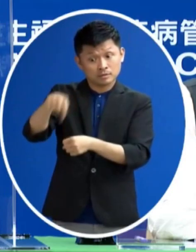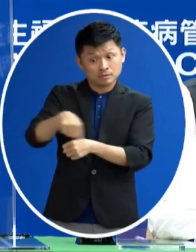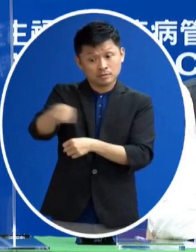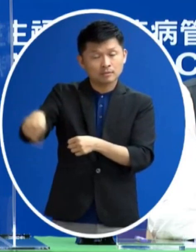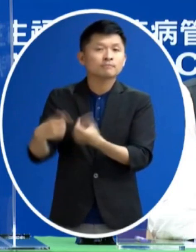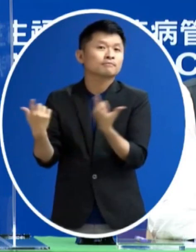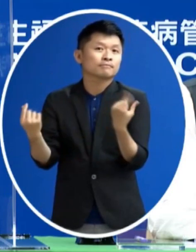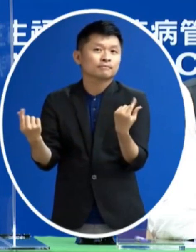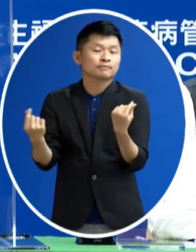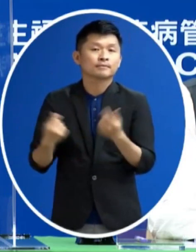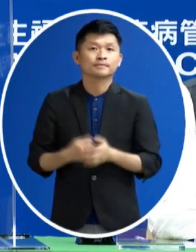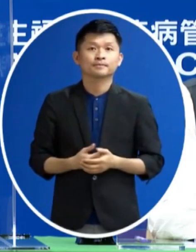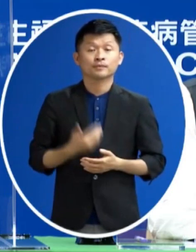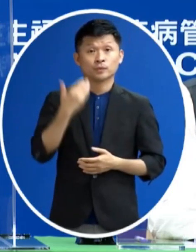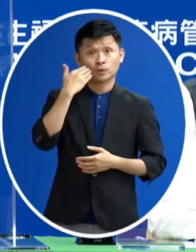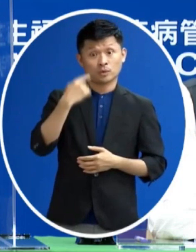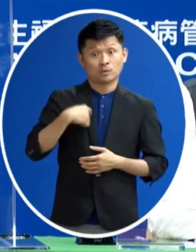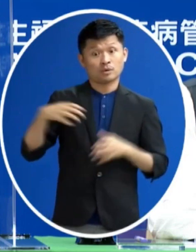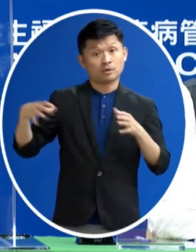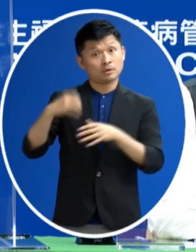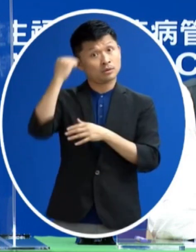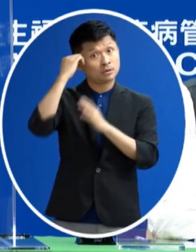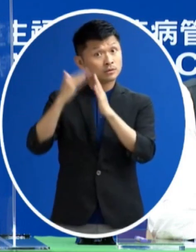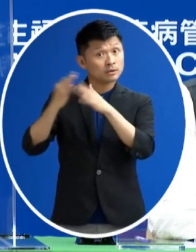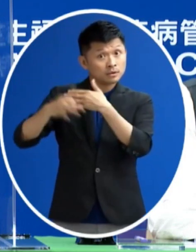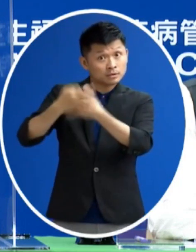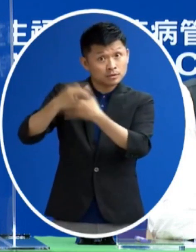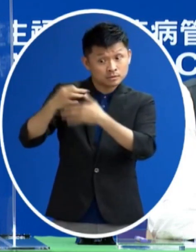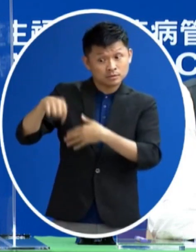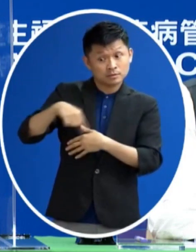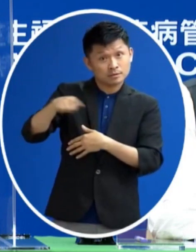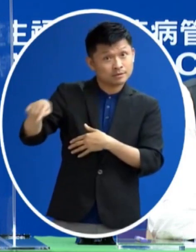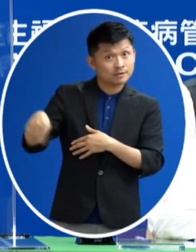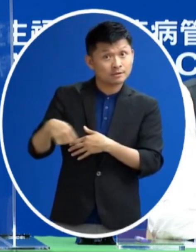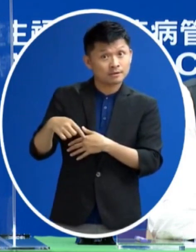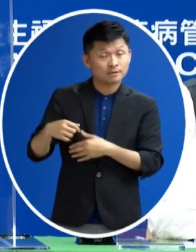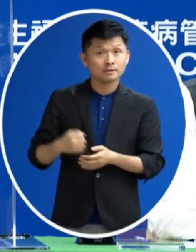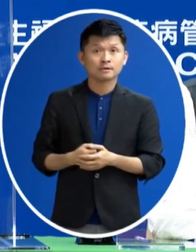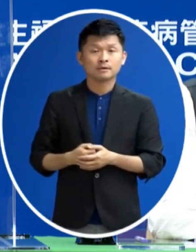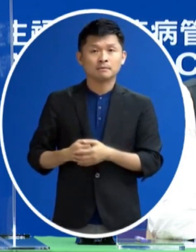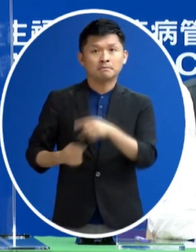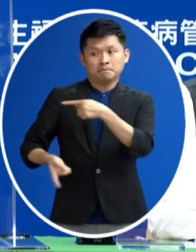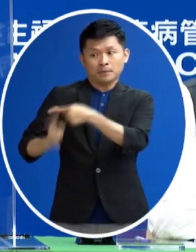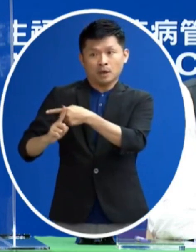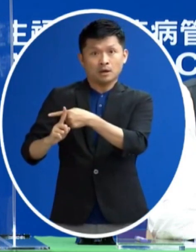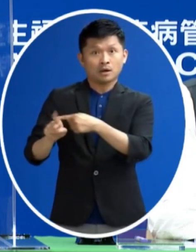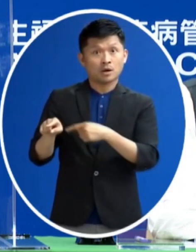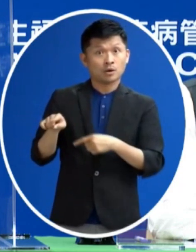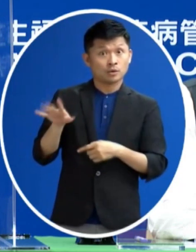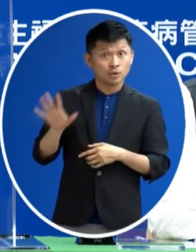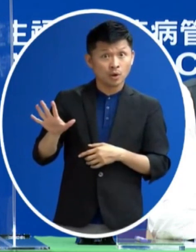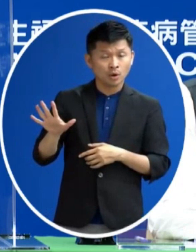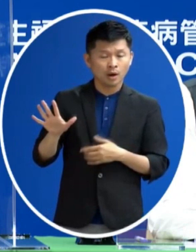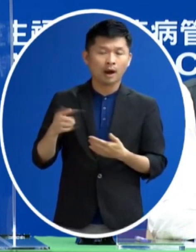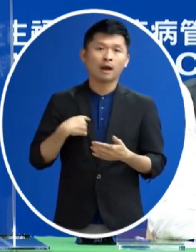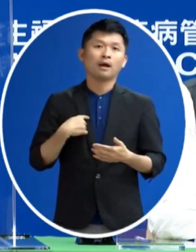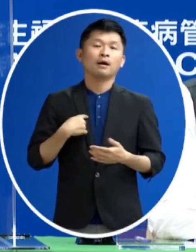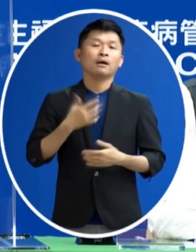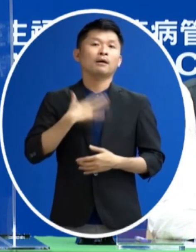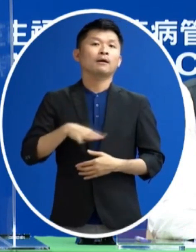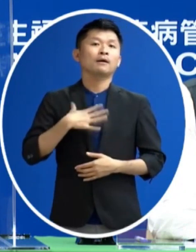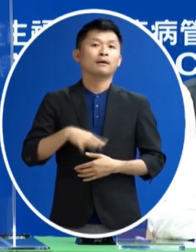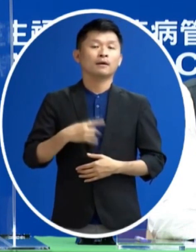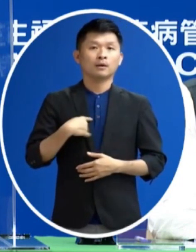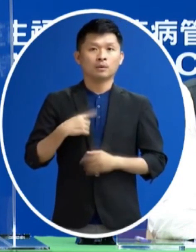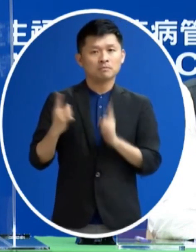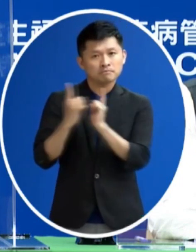当我啊的同住的家人，啊，同住的亲友，啊，是阳性，那其实就很清楚，你自己就